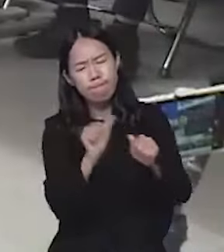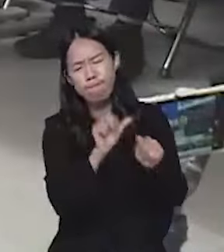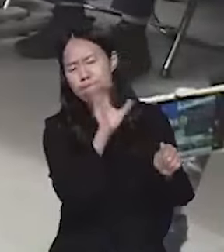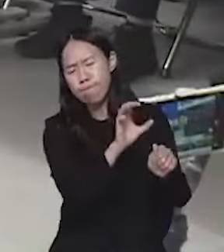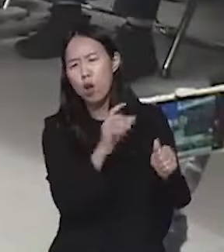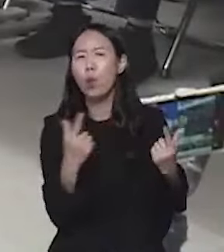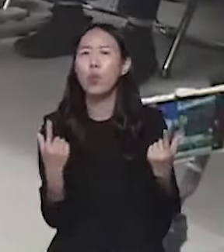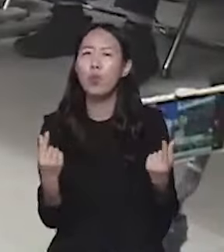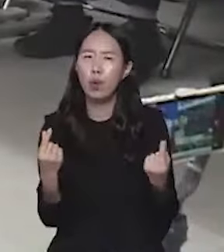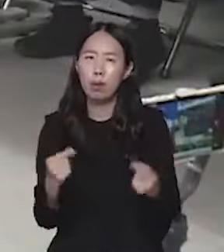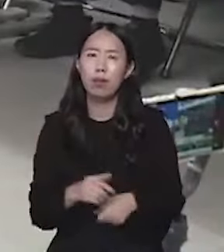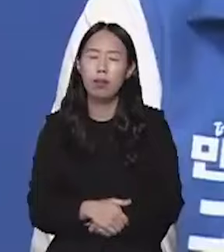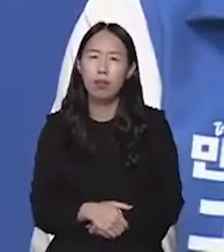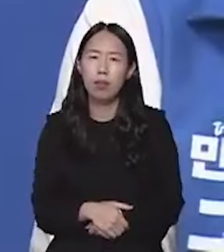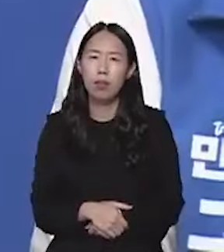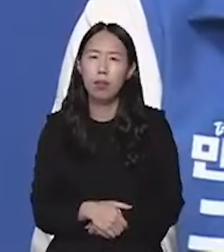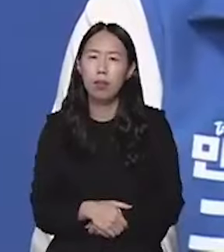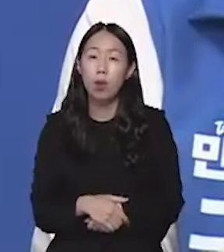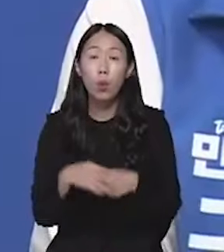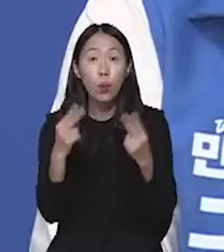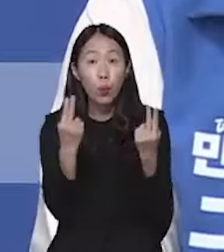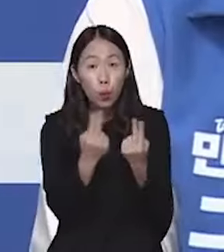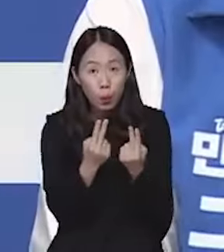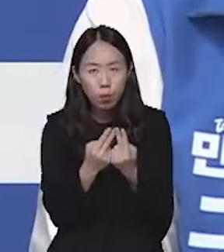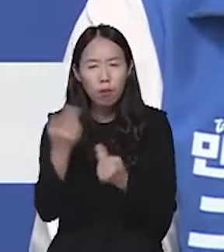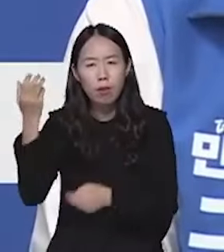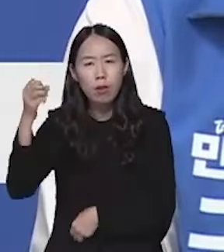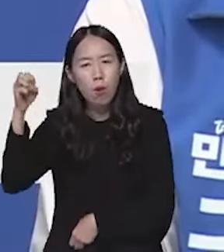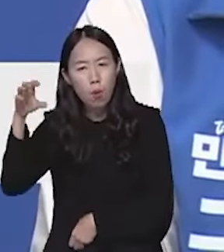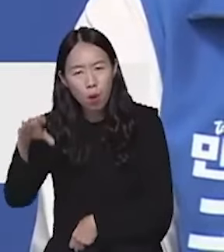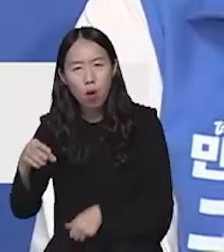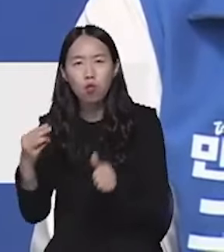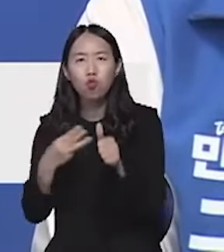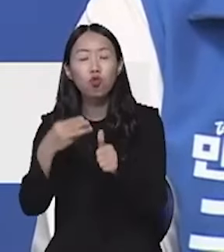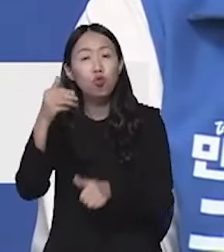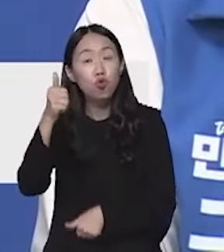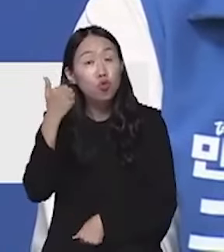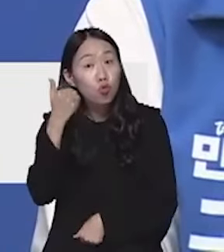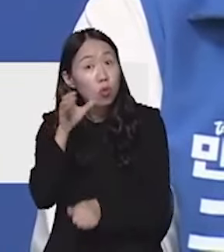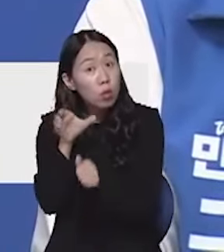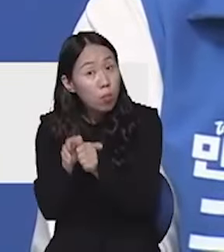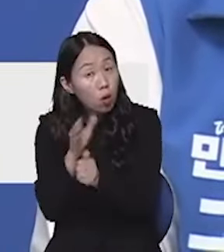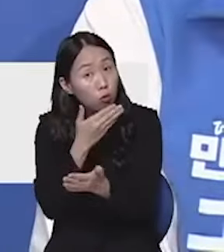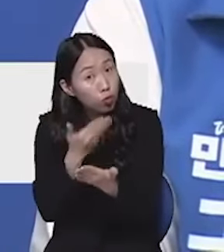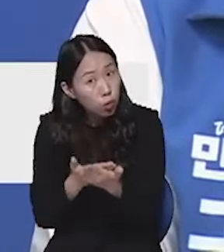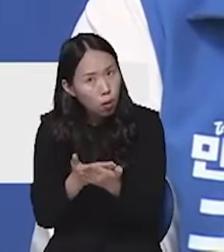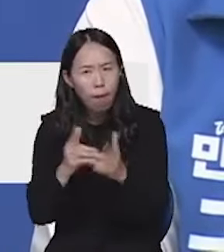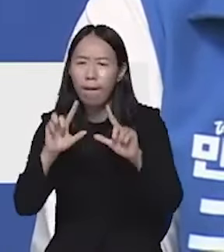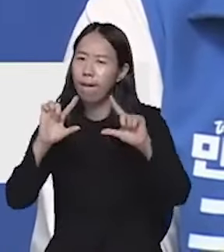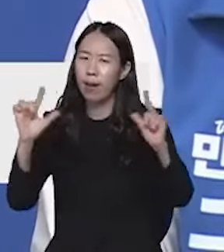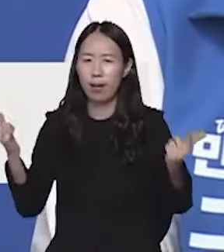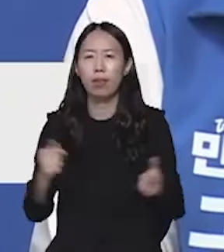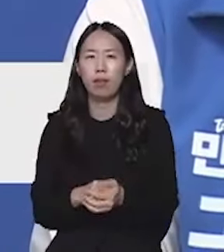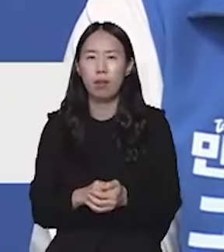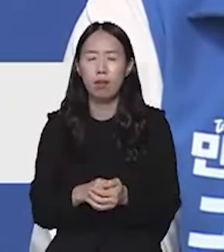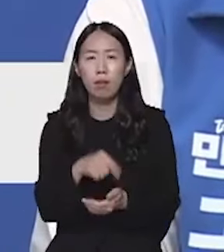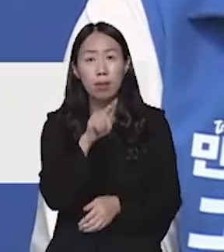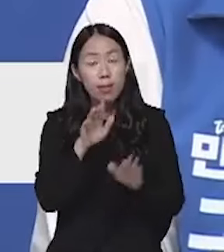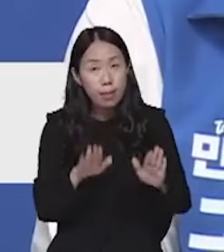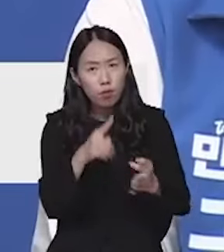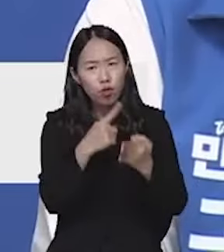강조했습니다. 곡성, 영광의 군수가 누가 되느냐 이 문제가 아니라 이